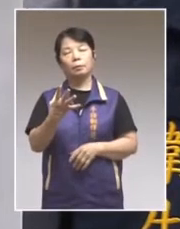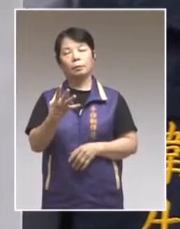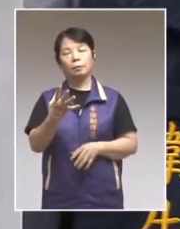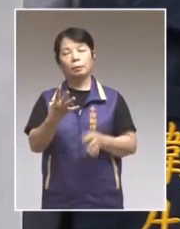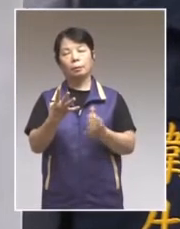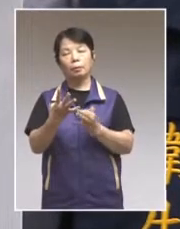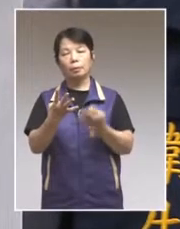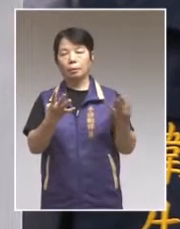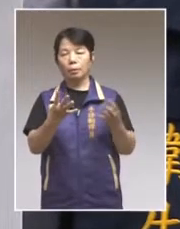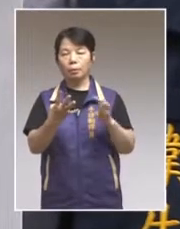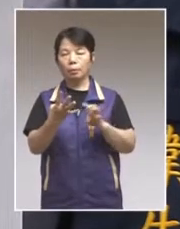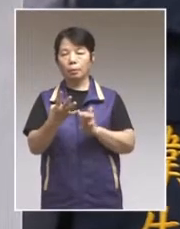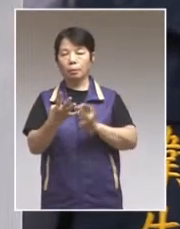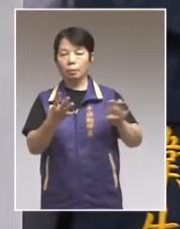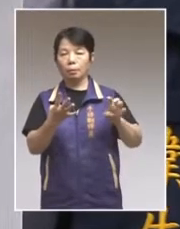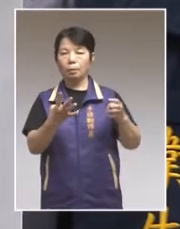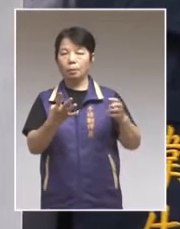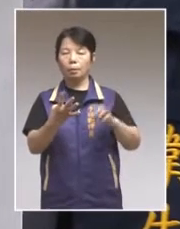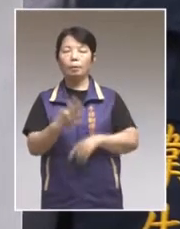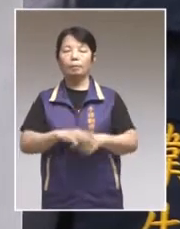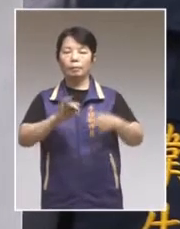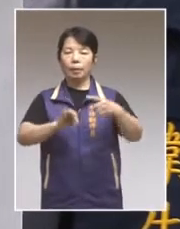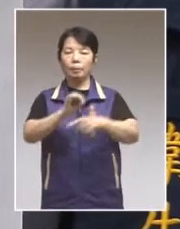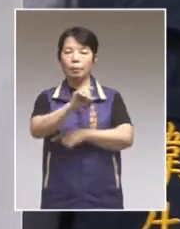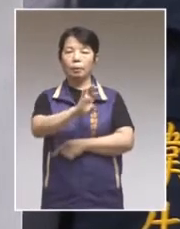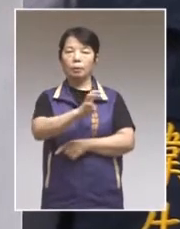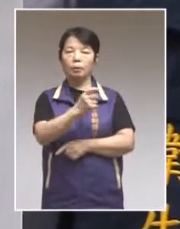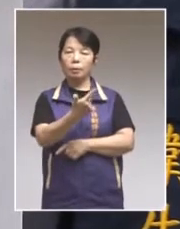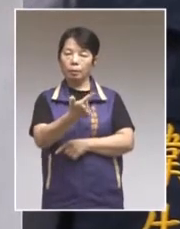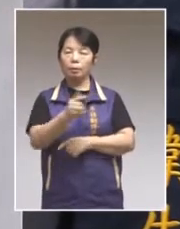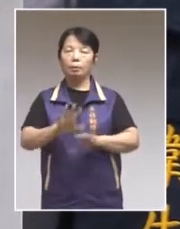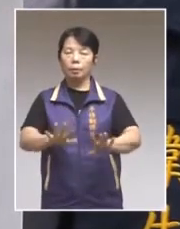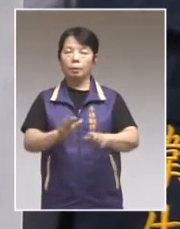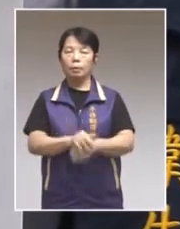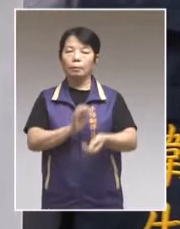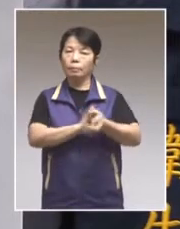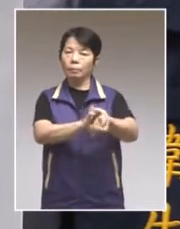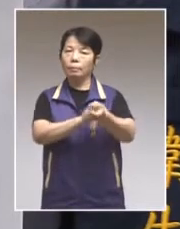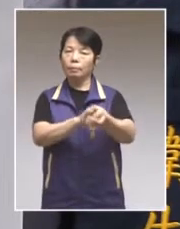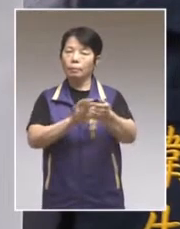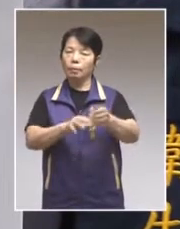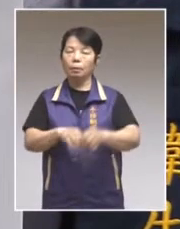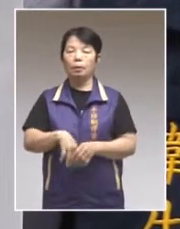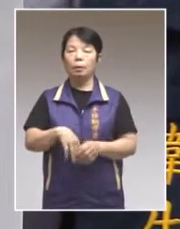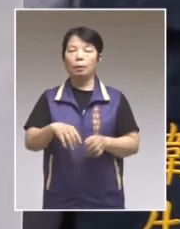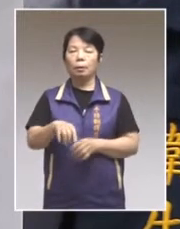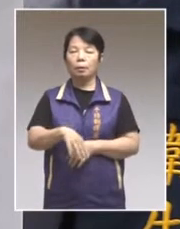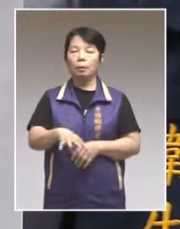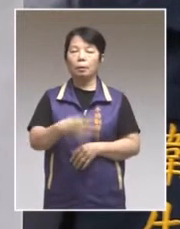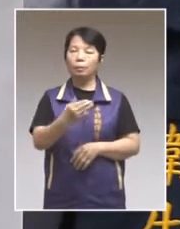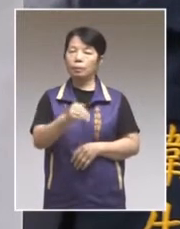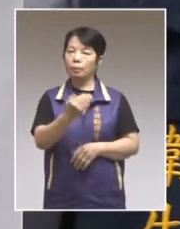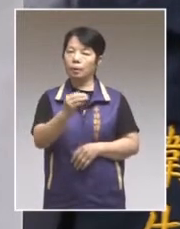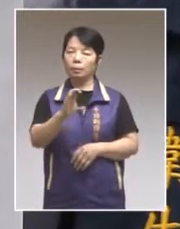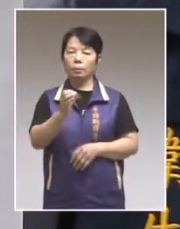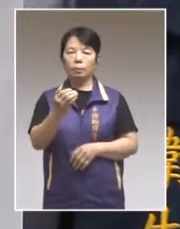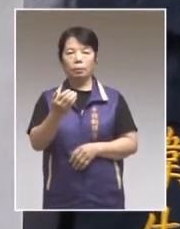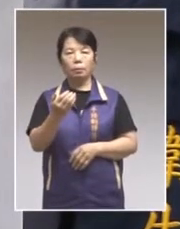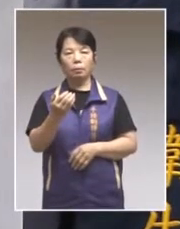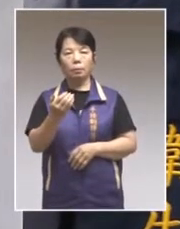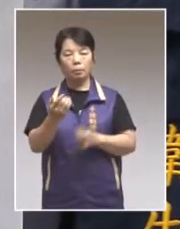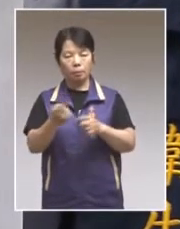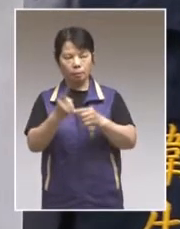的46%，那阴症就医的个案909例大概占了